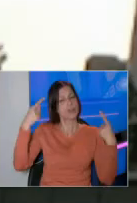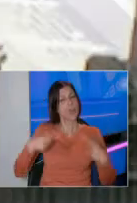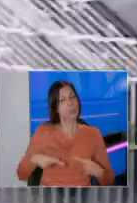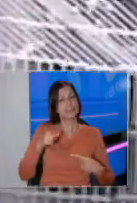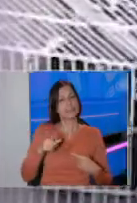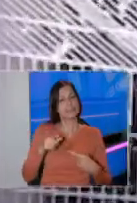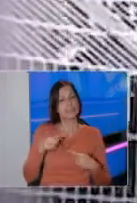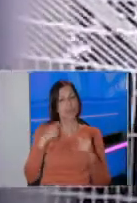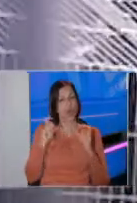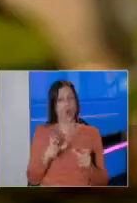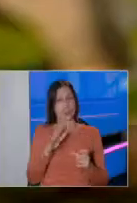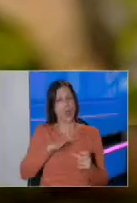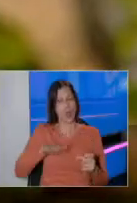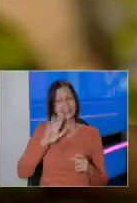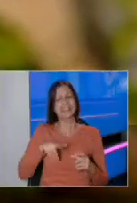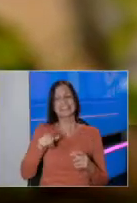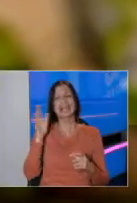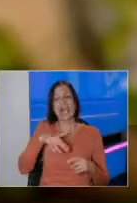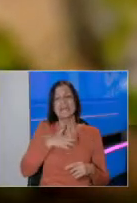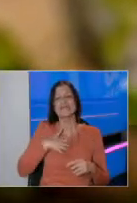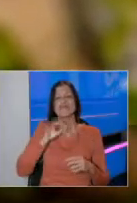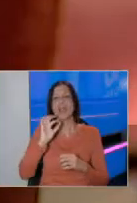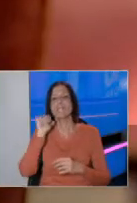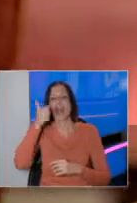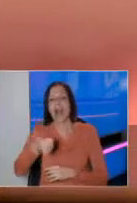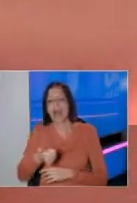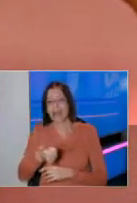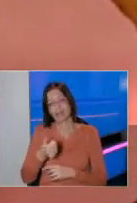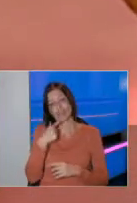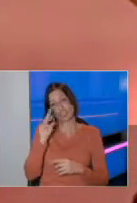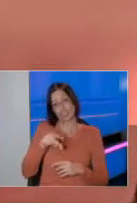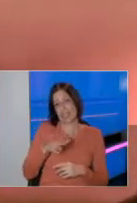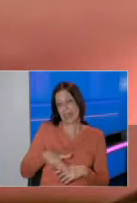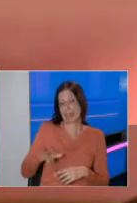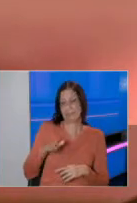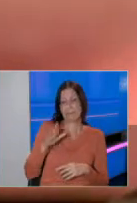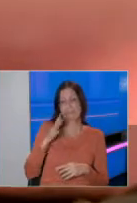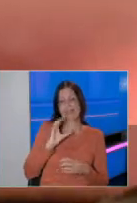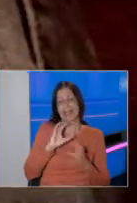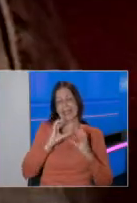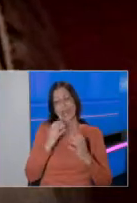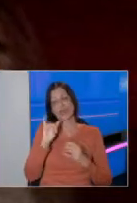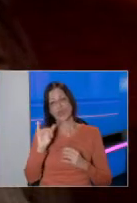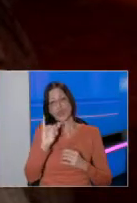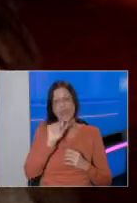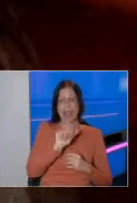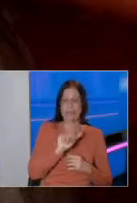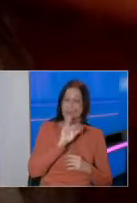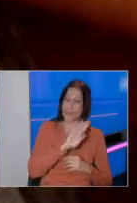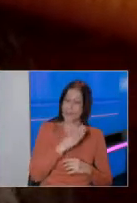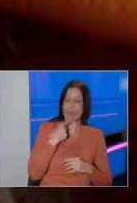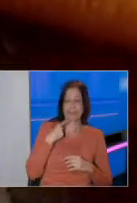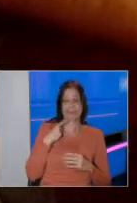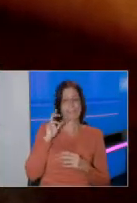עניין של חוסן לאומי, וזה הפצועים של מחר. וזה אומר שעכשיו יש פה ילדים בכיתה י' י"א י"ב, שאנחנו אומרים להם לבוא